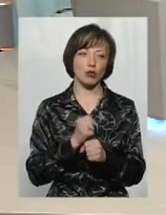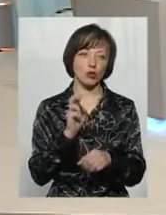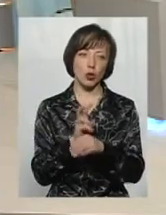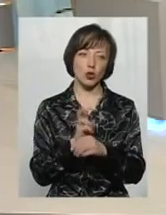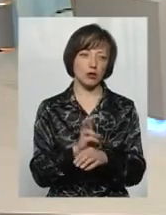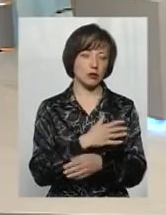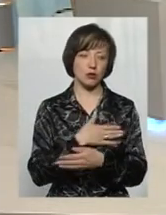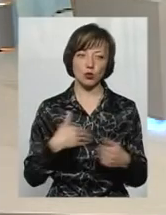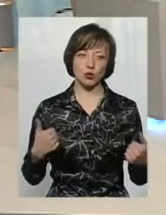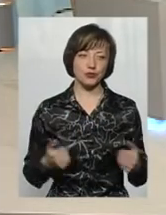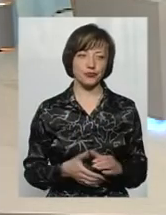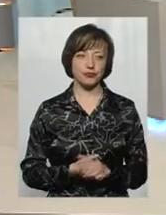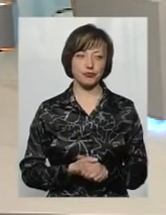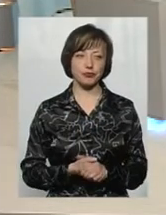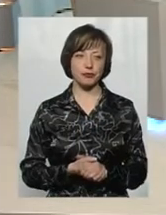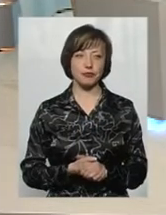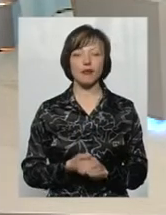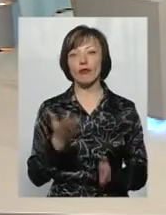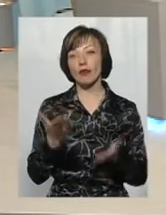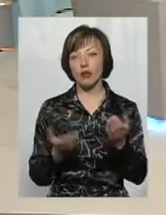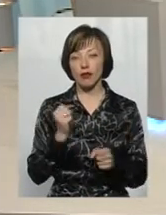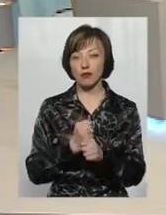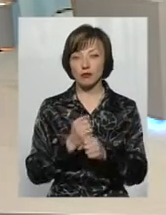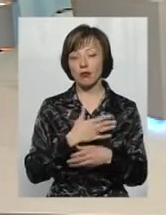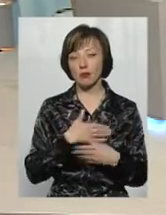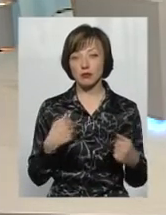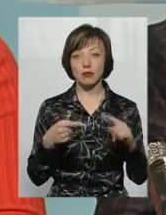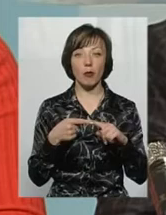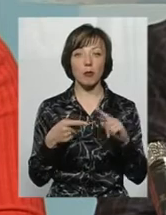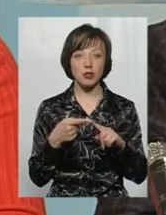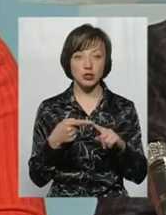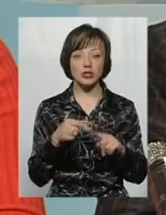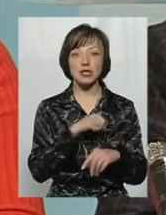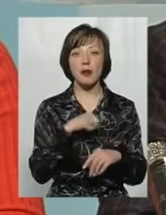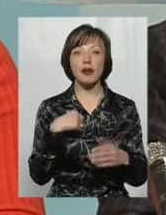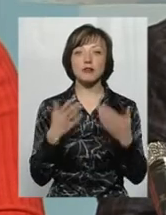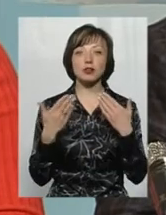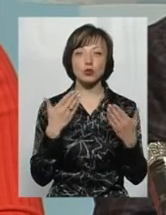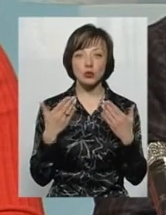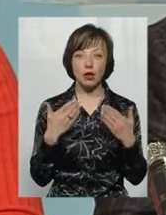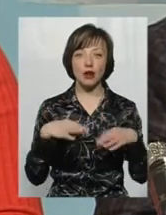ніхто не хоче. На ті тому, точки ходити треба не хоче, мати гроші? По-перше, саме відношення. Розумієте,